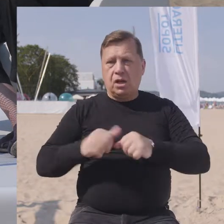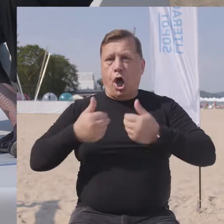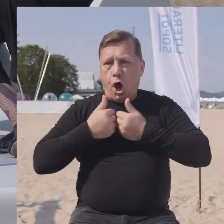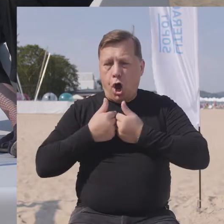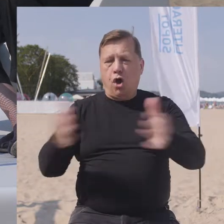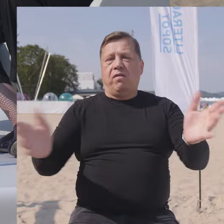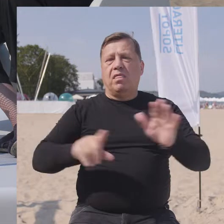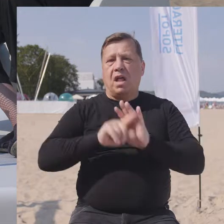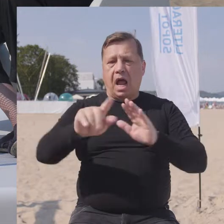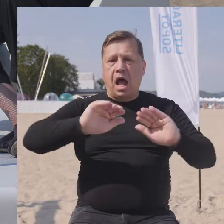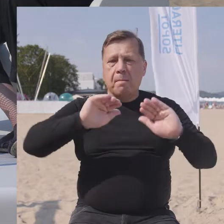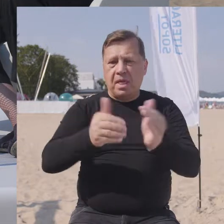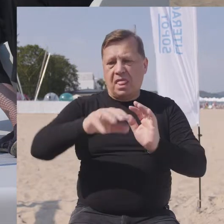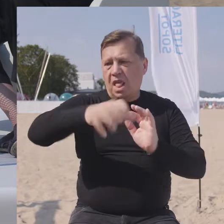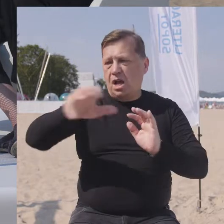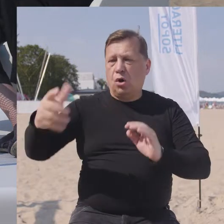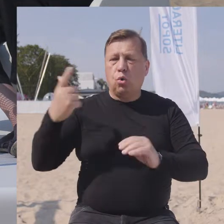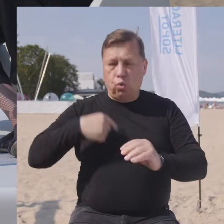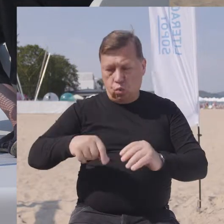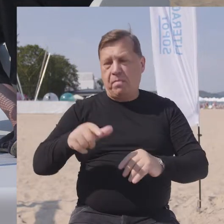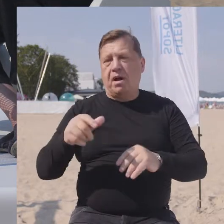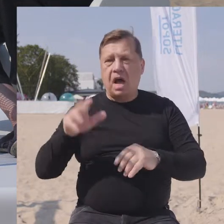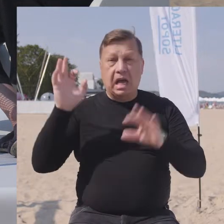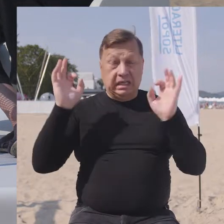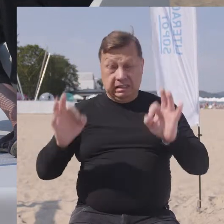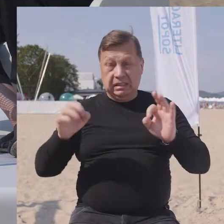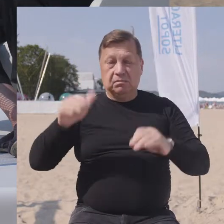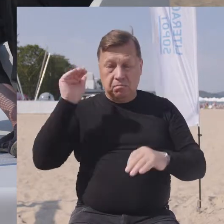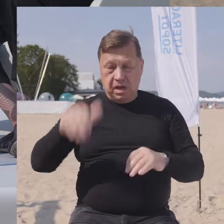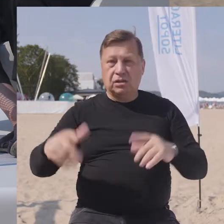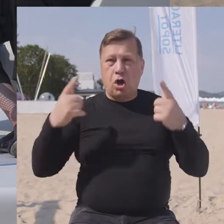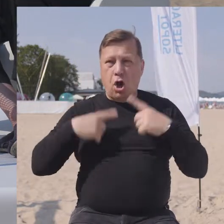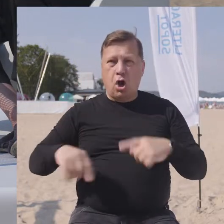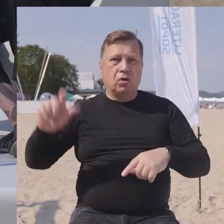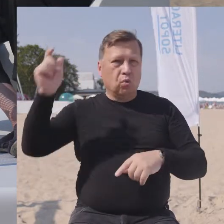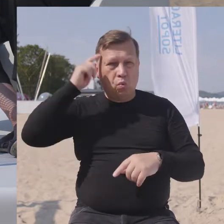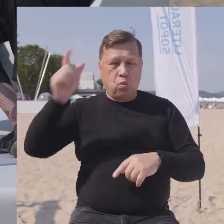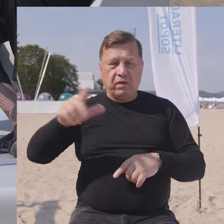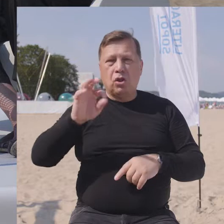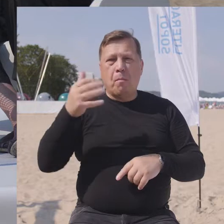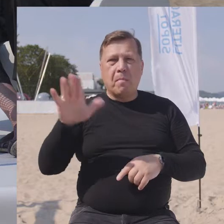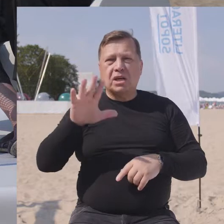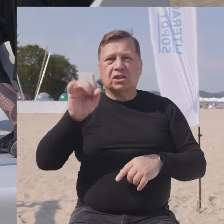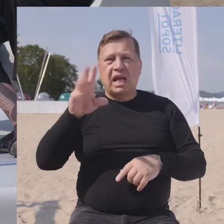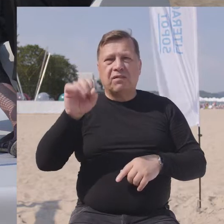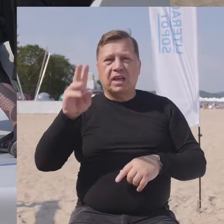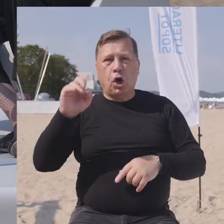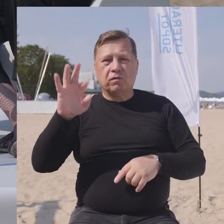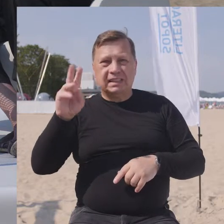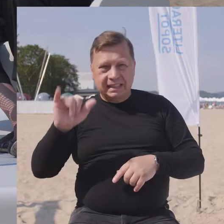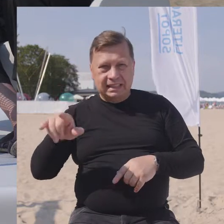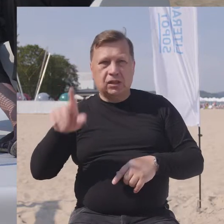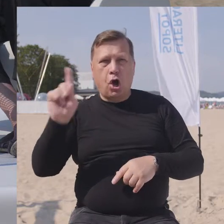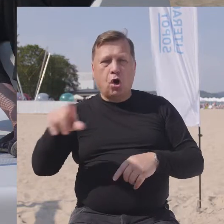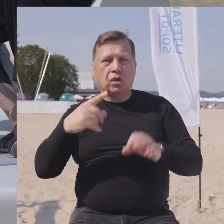różne mniejszości. No w tym roku będzie chyba taka czołowa, queerowa osoba Tomasz Terlikowski, więc rzeczywiście na